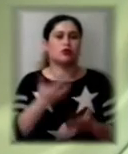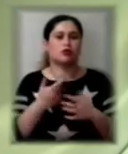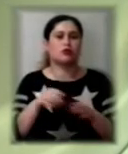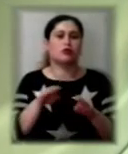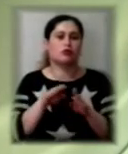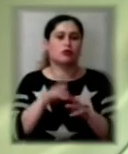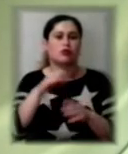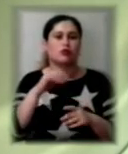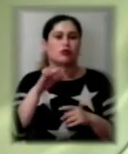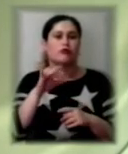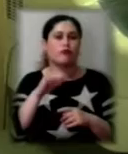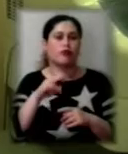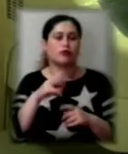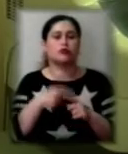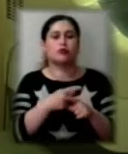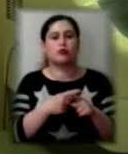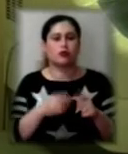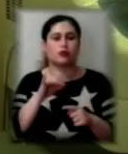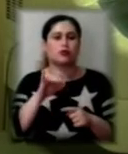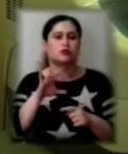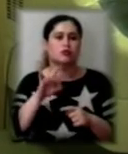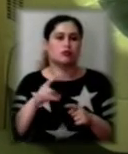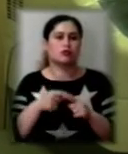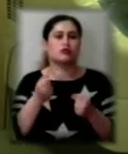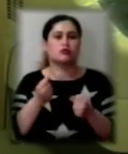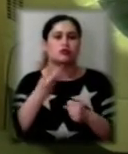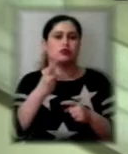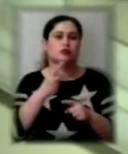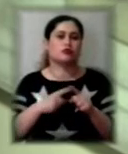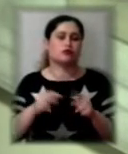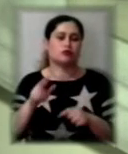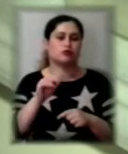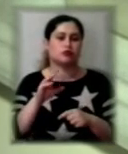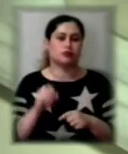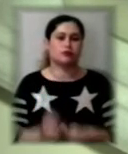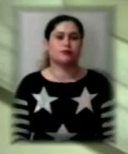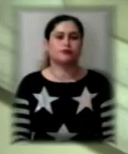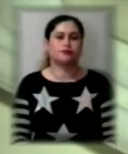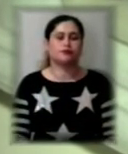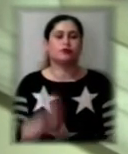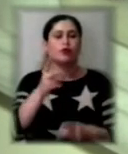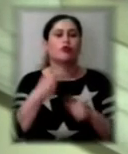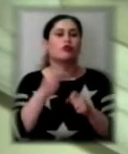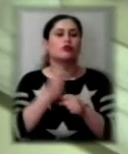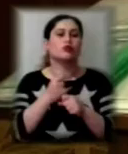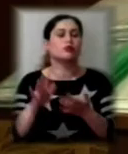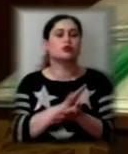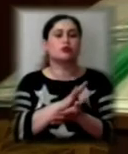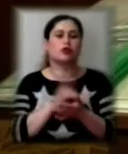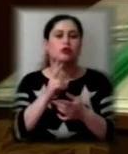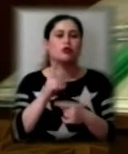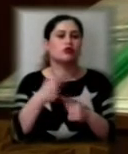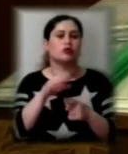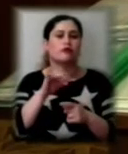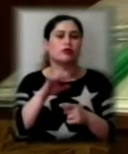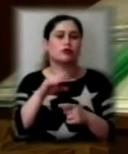на півавтоматичному аналізаторі триває 3,5 години. Кому роблять безкоштовно ІФА-тестування, розповів